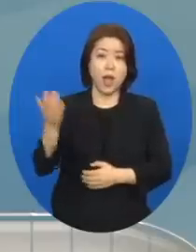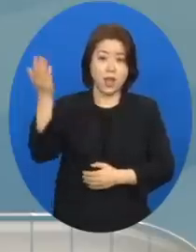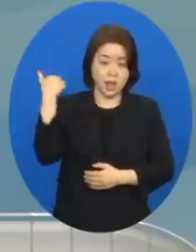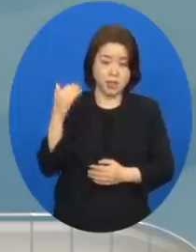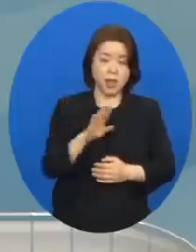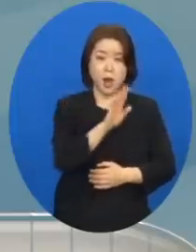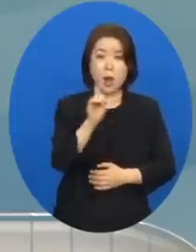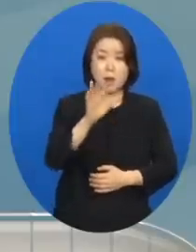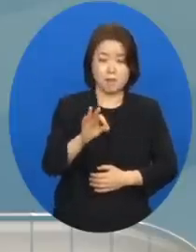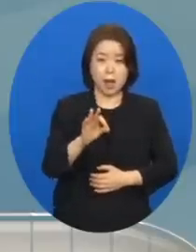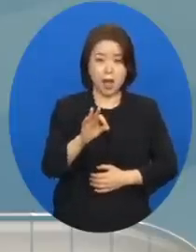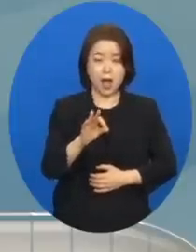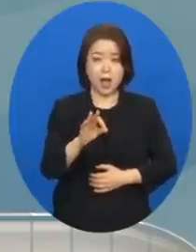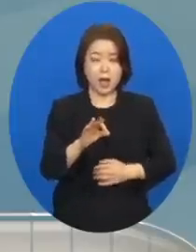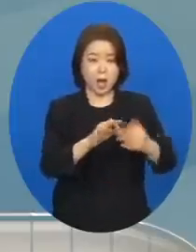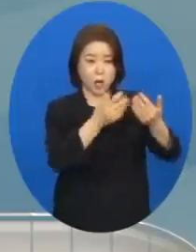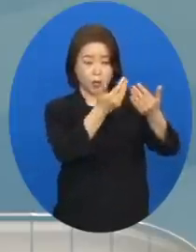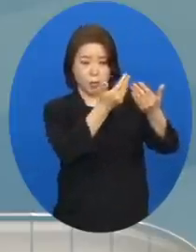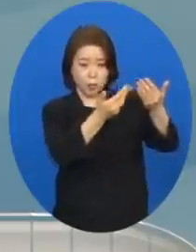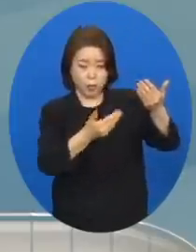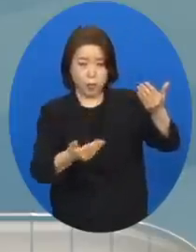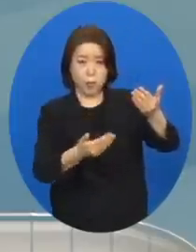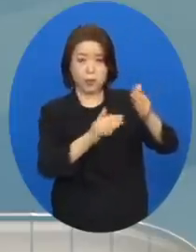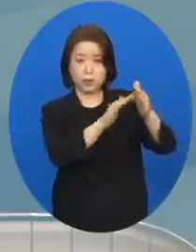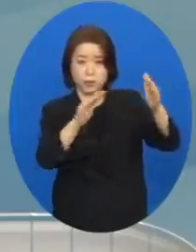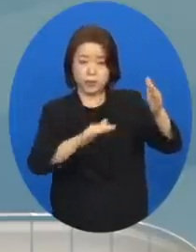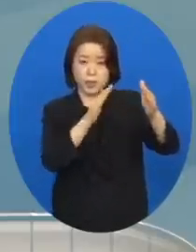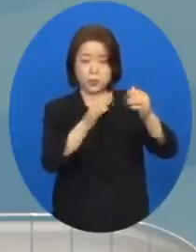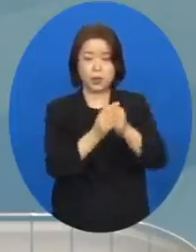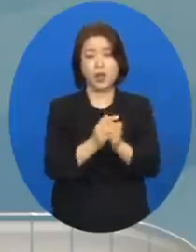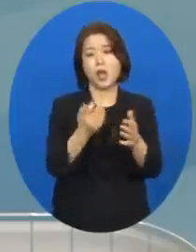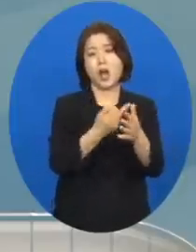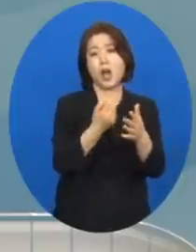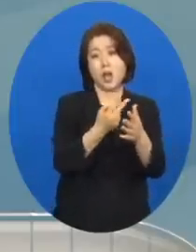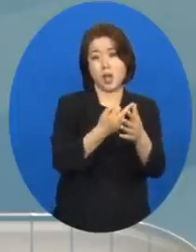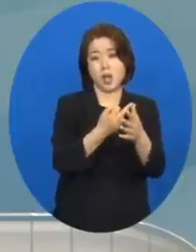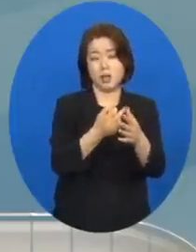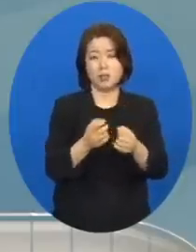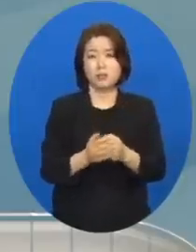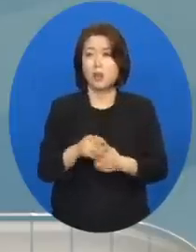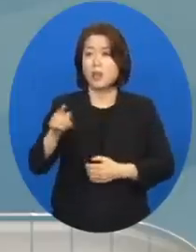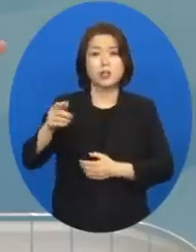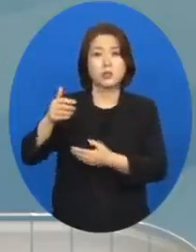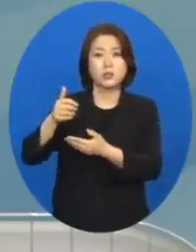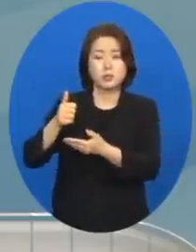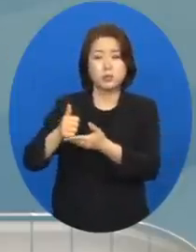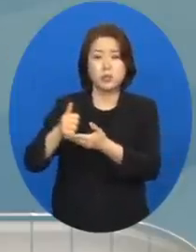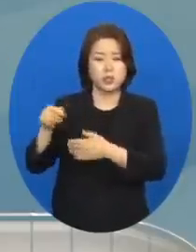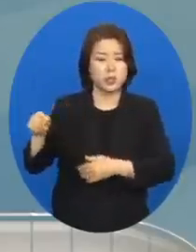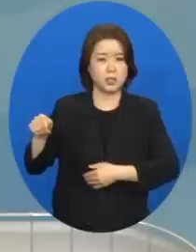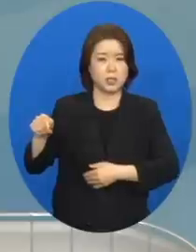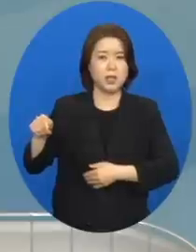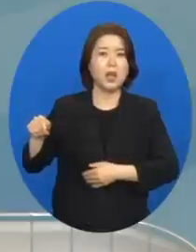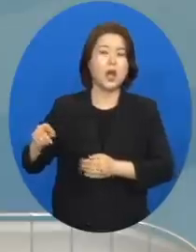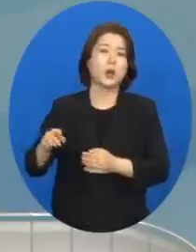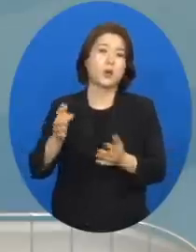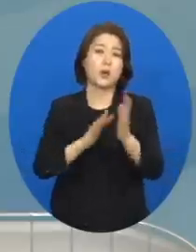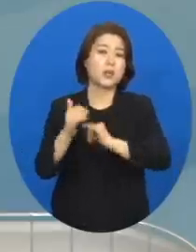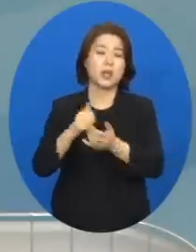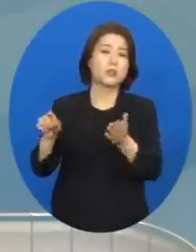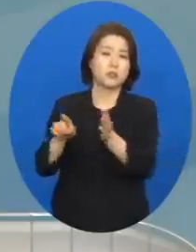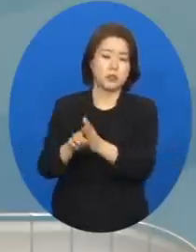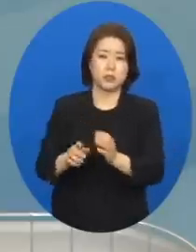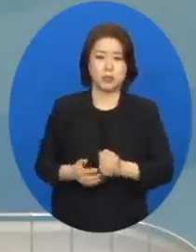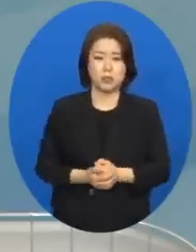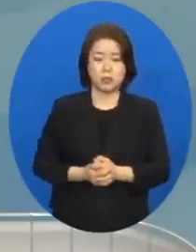문중의 장손입니다. 근데 그분이 예수를 믿었습니다. 그 문중의 어른들이 이건 말도